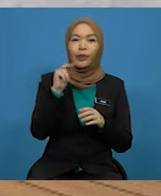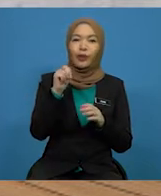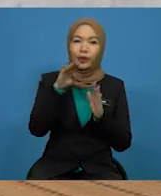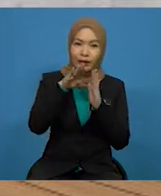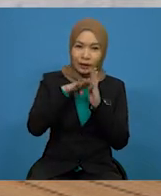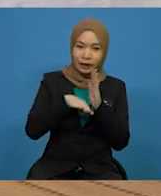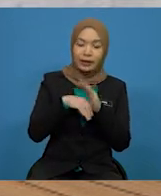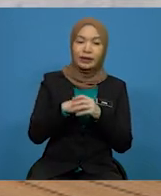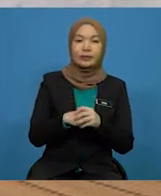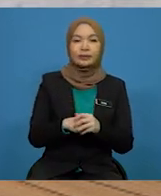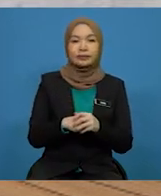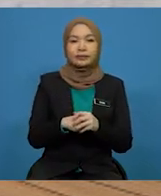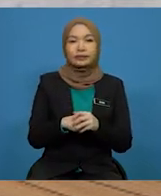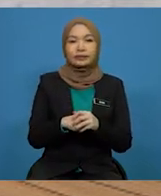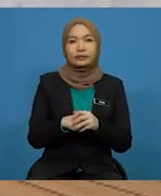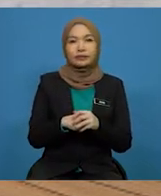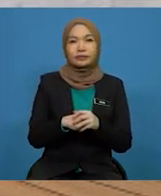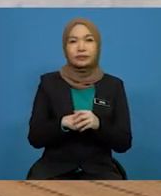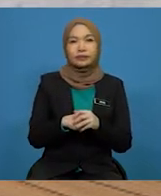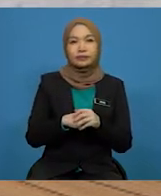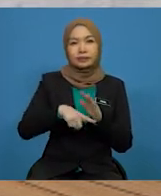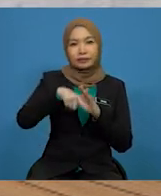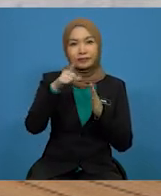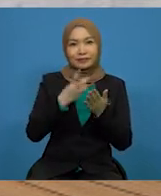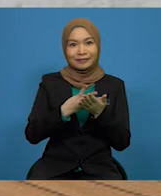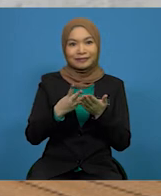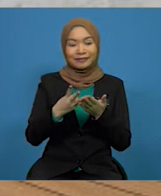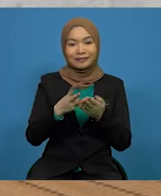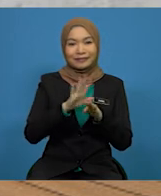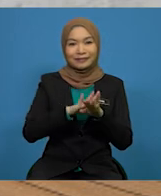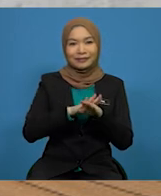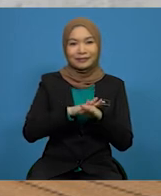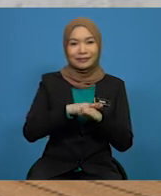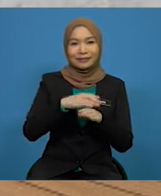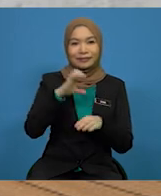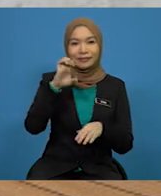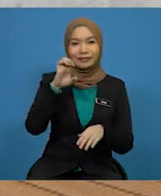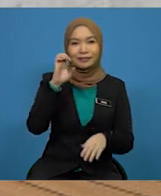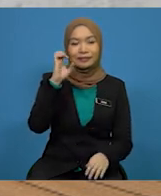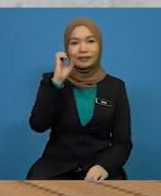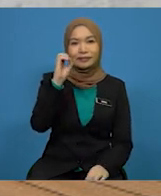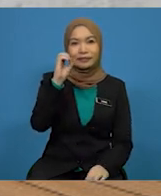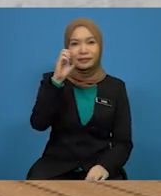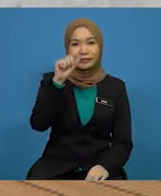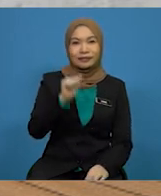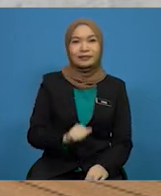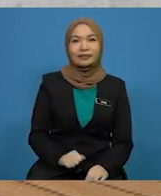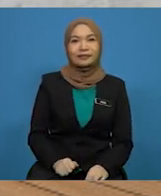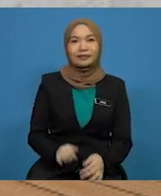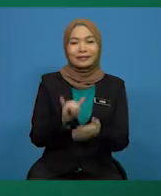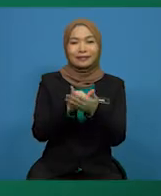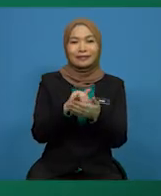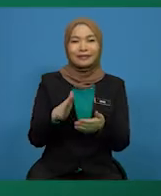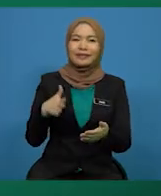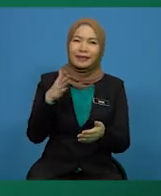kesannya? Jadi, lebihan penawaran wang sebanyak E0A tadi akan digunakan oleh orang ramai